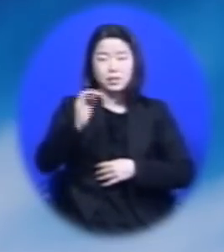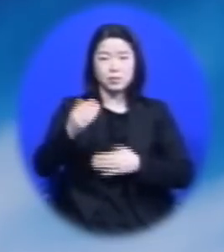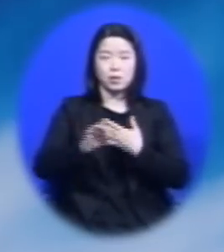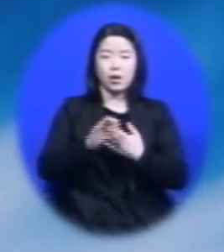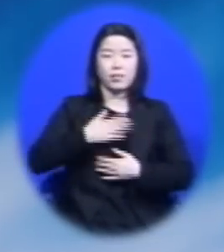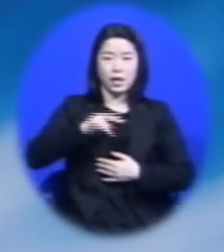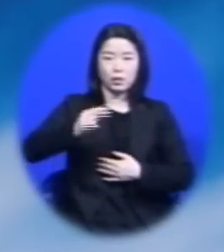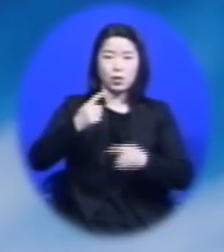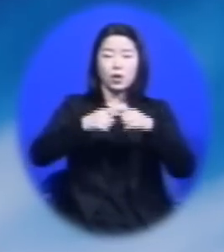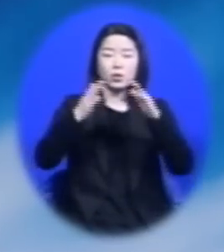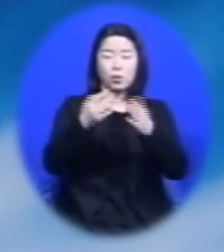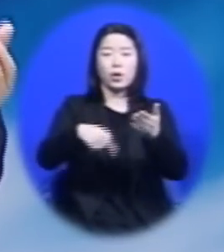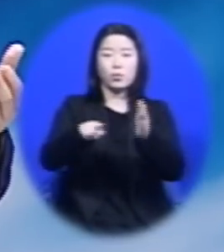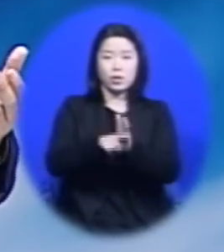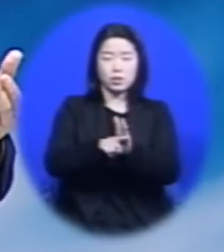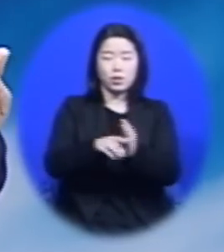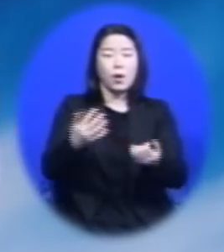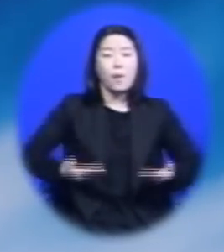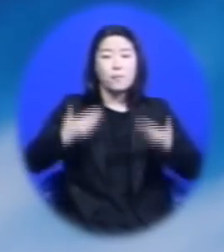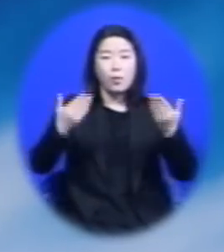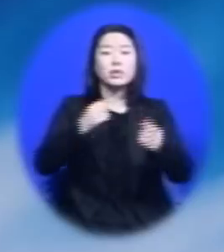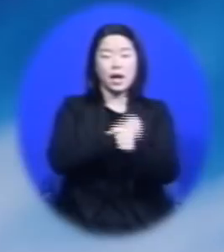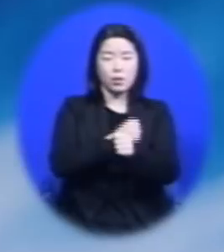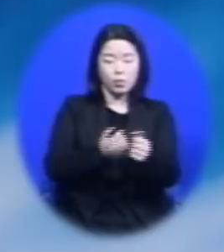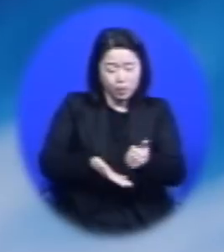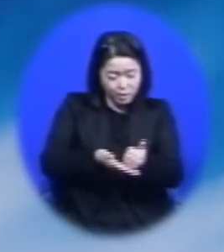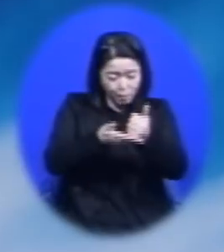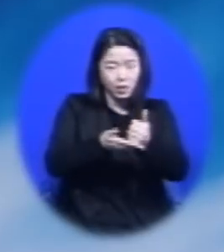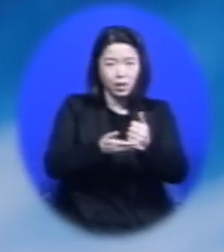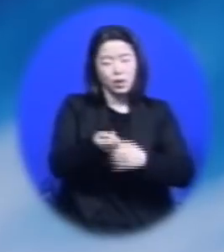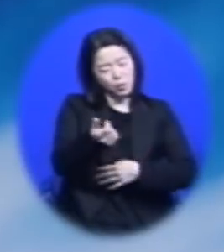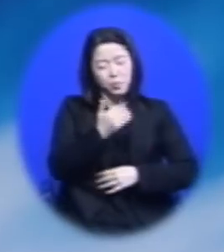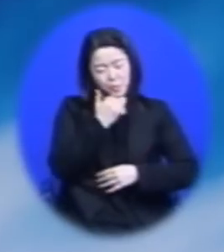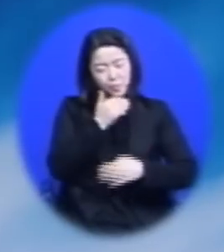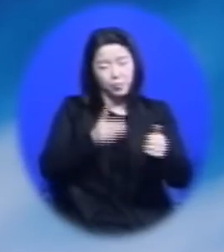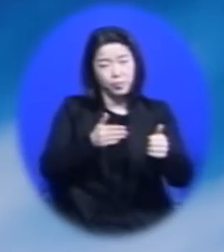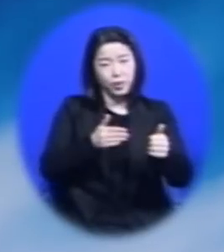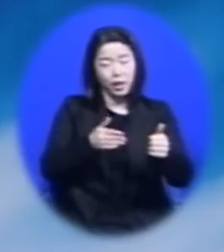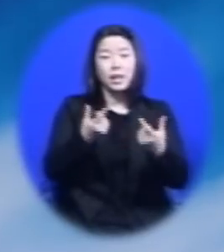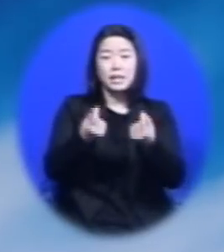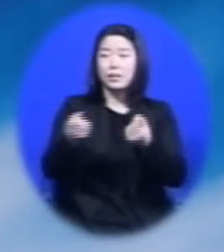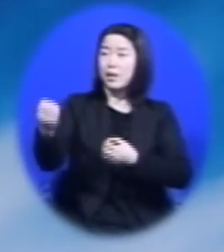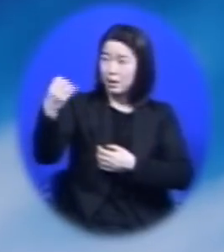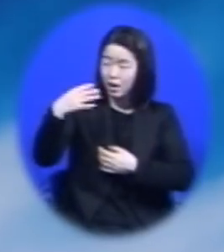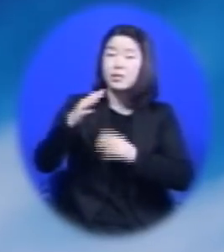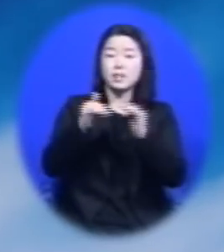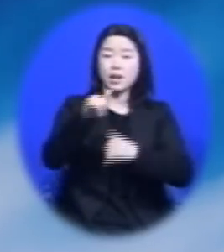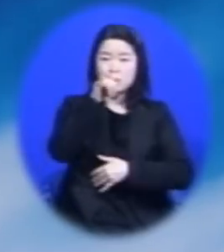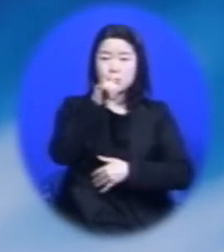나도 교회 위해서 뭐 봉사도 하고 섬길 테니 좀 기다려 주세요 그러시는 분들도